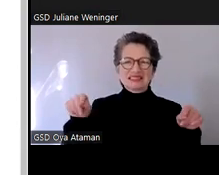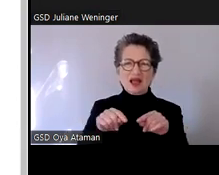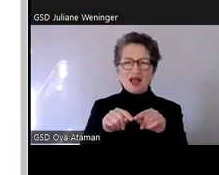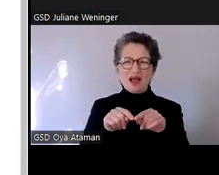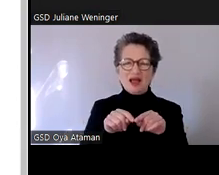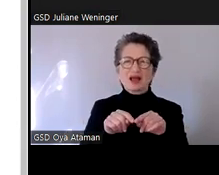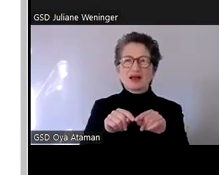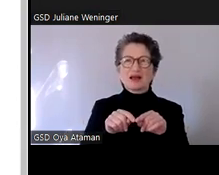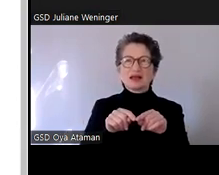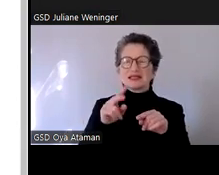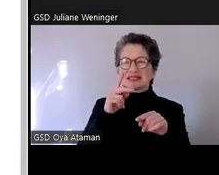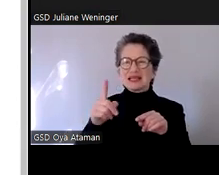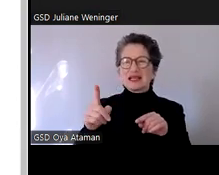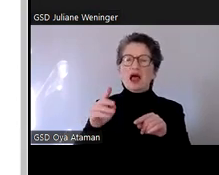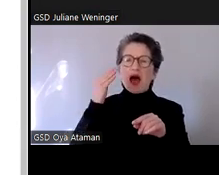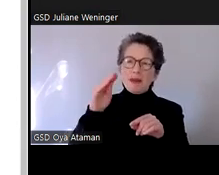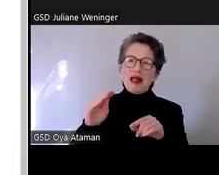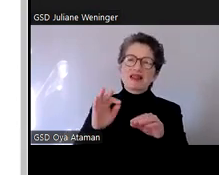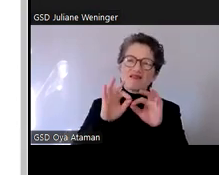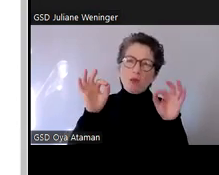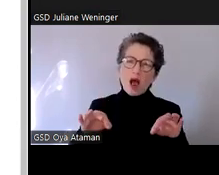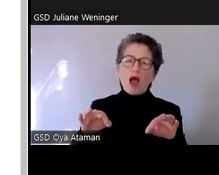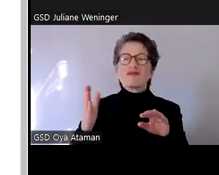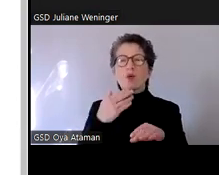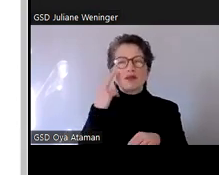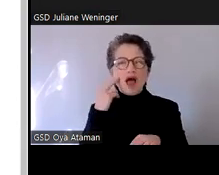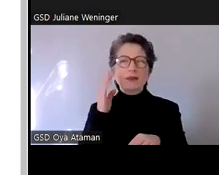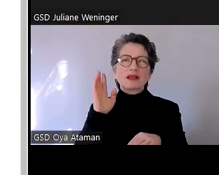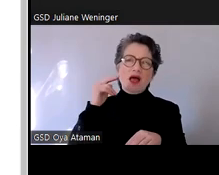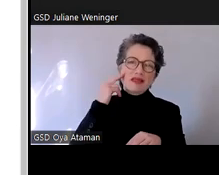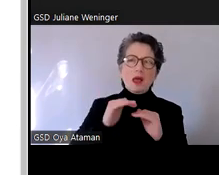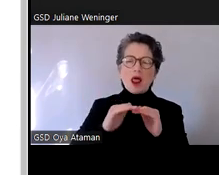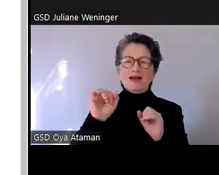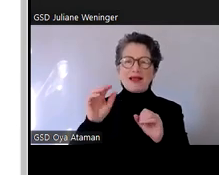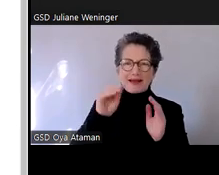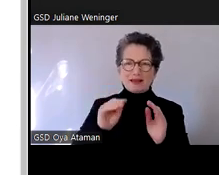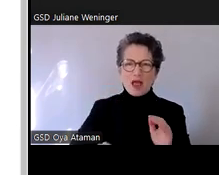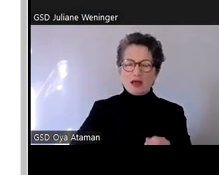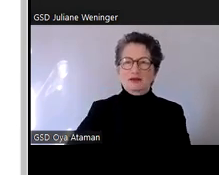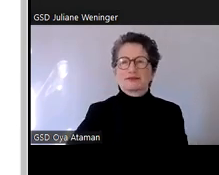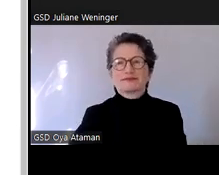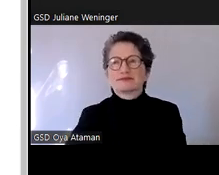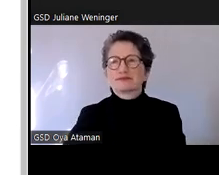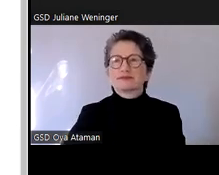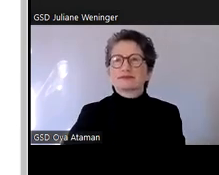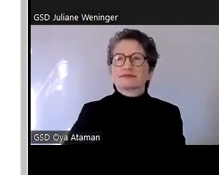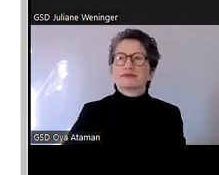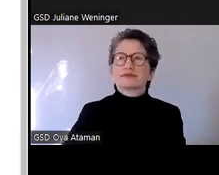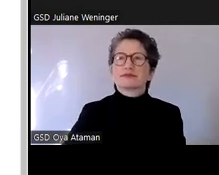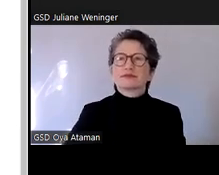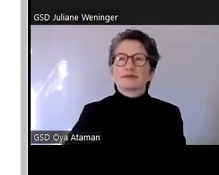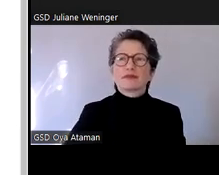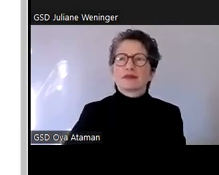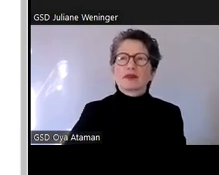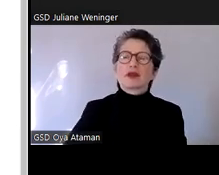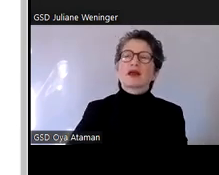Anmeldeformular, wo man so mit Vornamen, Nachnamen, Land und so weiter sich eintragen kann. Das kann man gerne machen, aber muss man auch nicht. Also unten am Formular